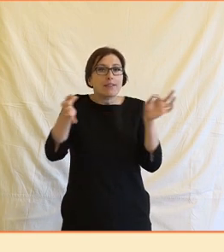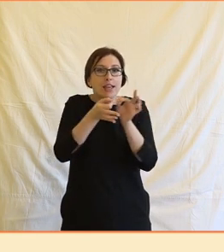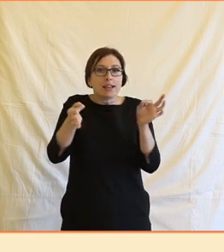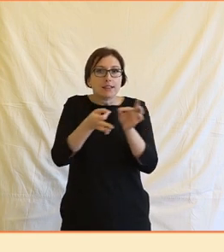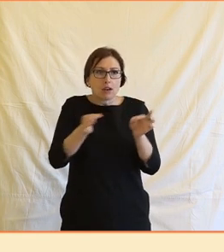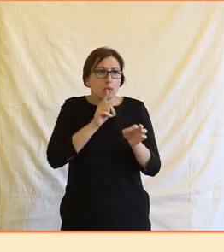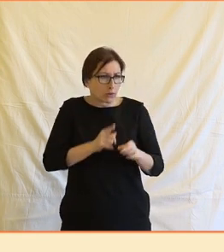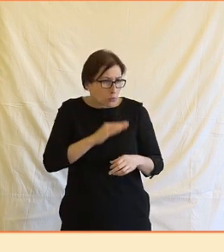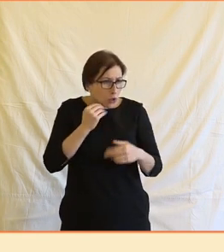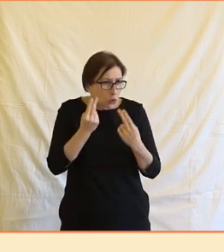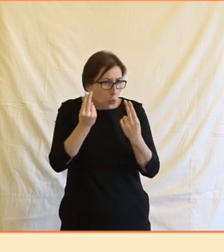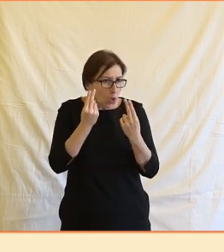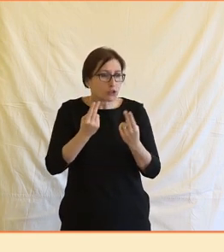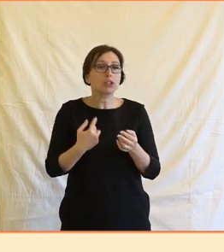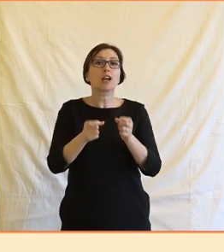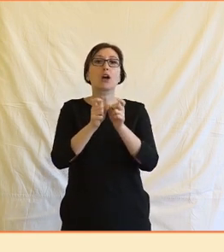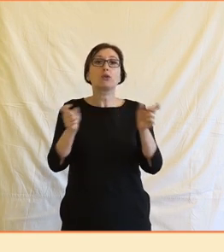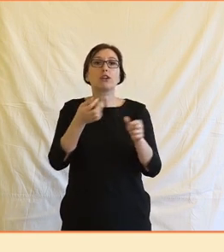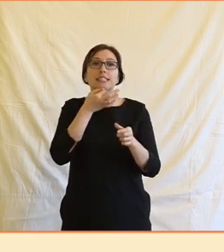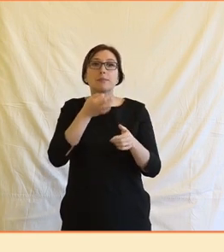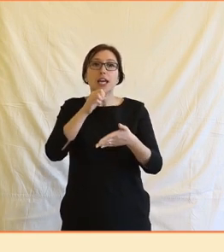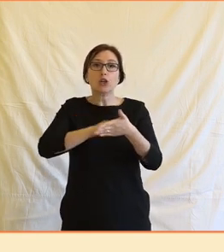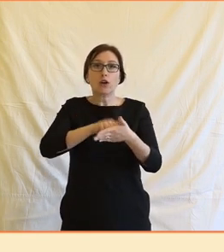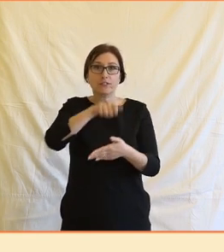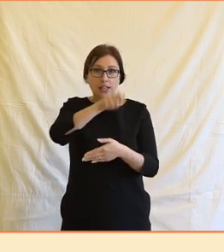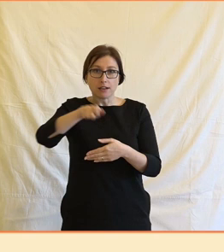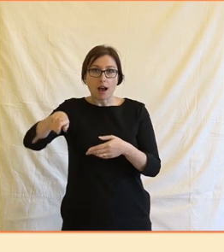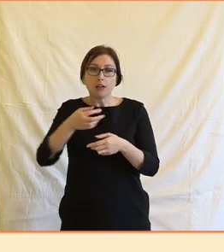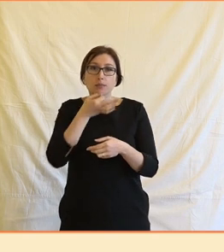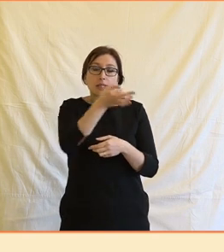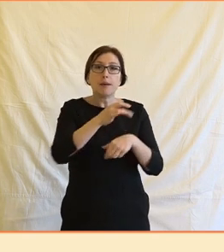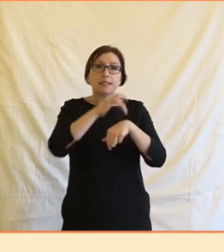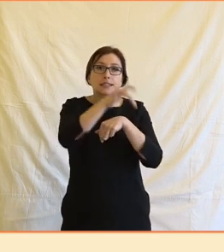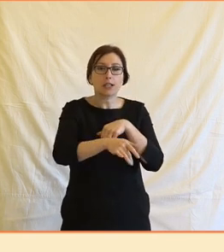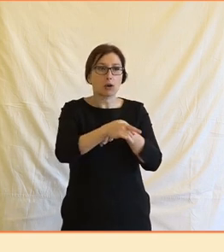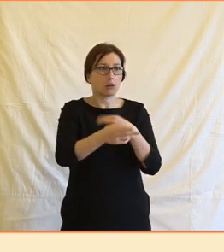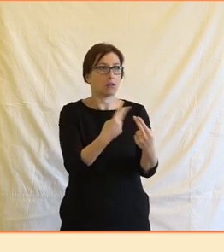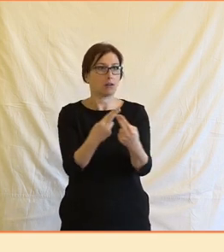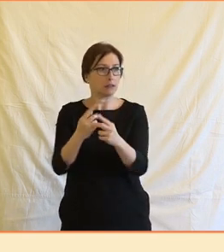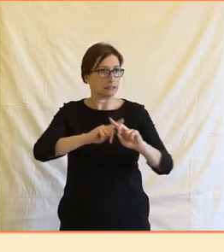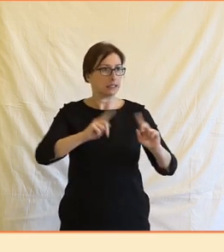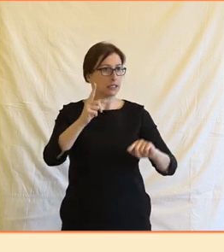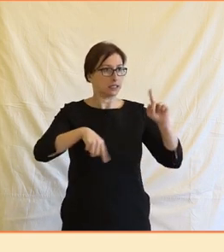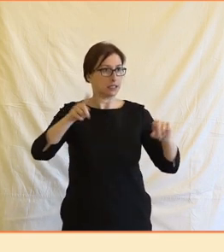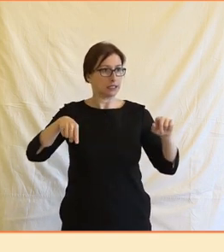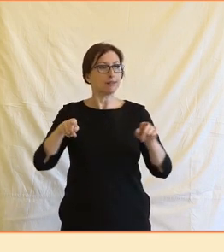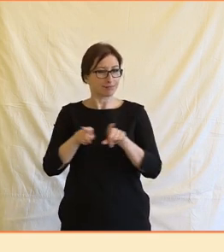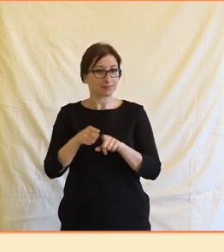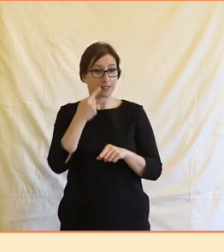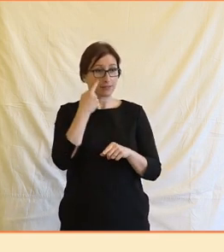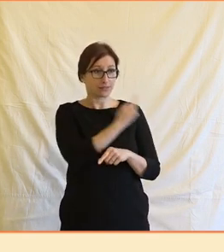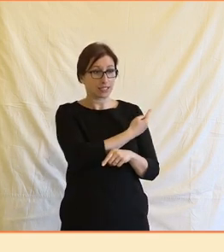velmi důležitá, protože kdybychom se asi novinářů ptali na seniory, tak i jejich odpovědi budou jiné. Tady se